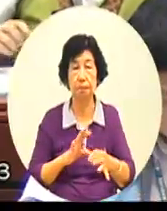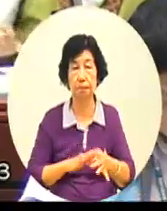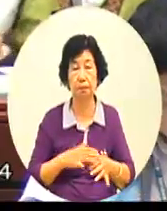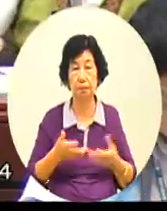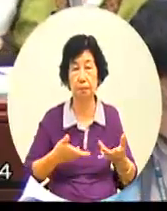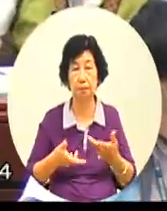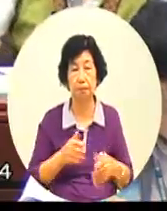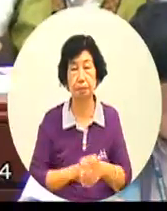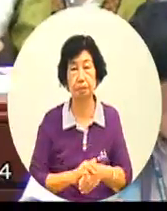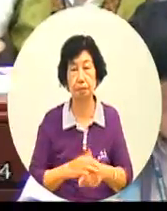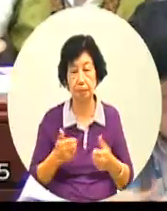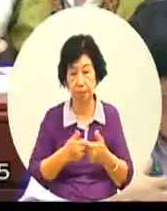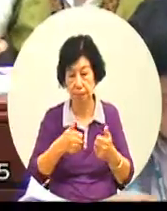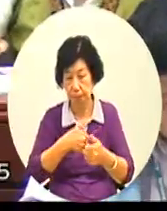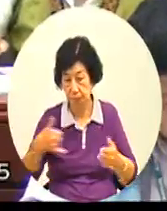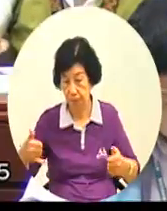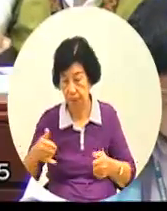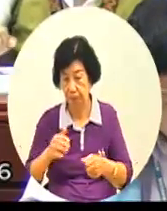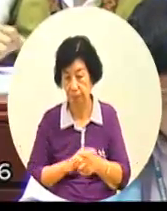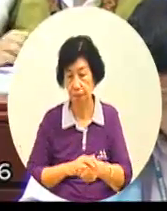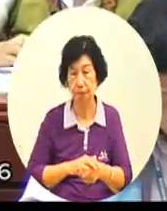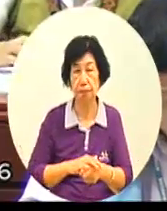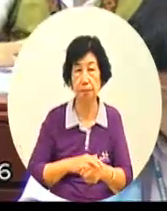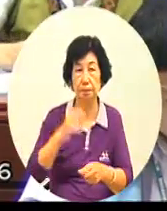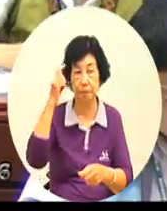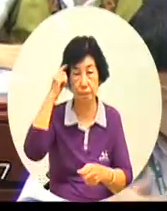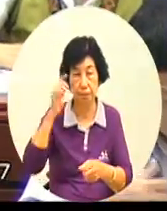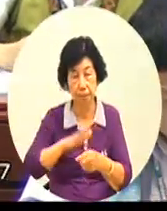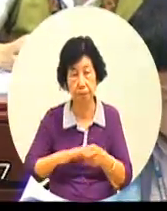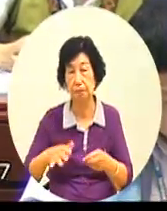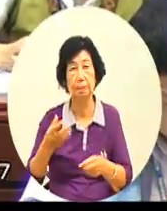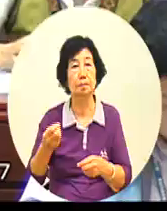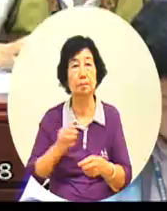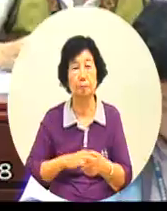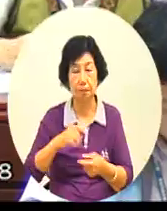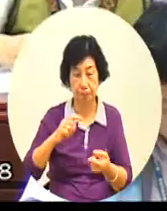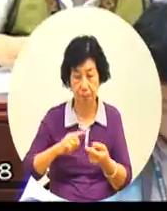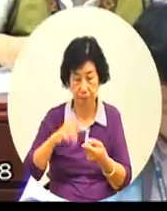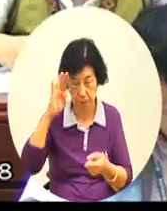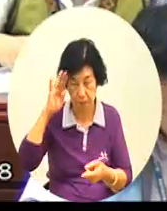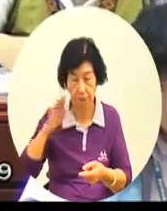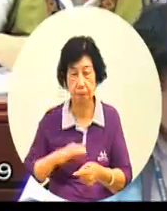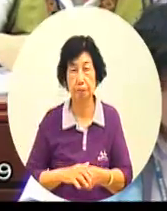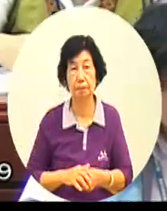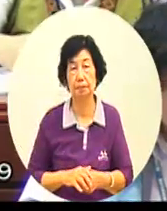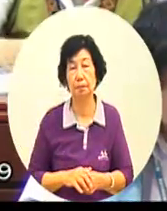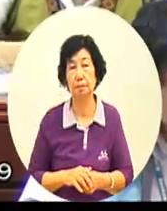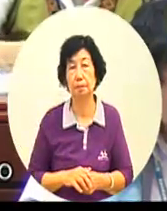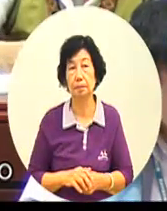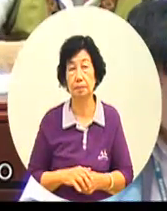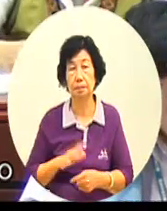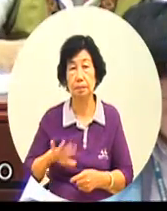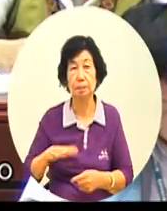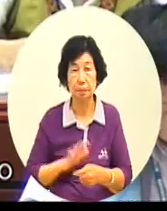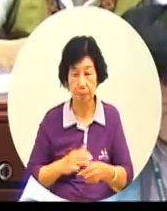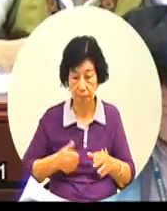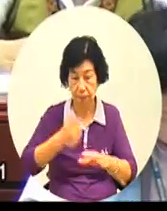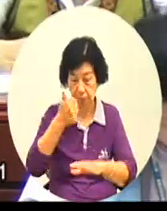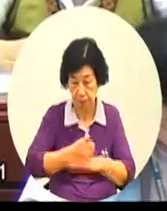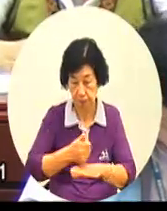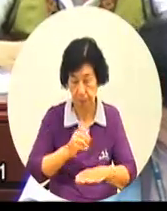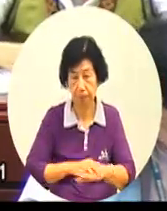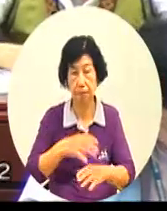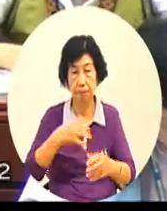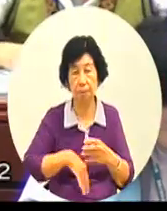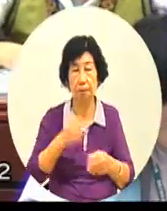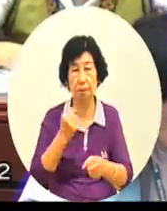如果议员觉得不满意，我可以跟你道歉，说在你的整个建议上没办法满足，我向你抱歉。那